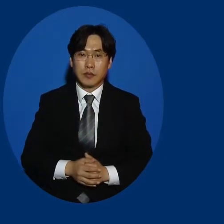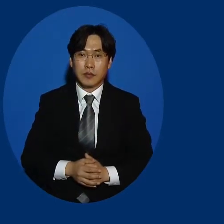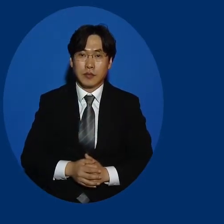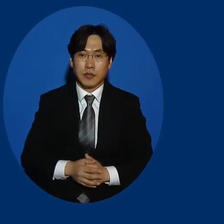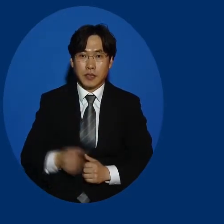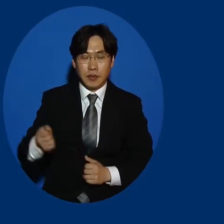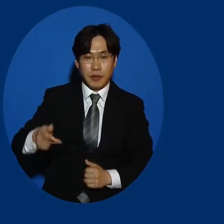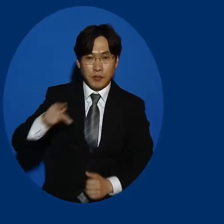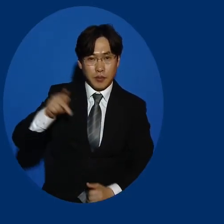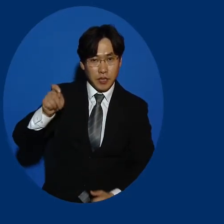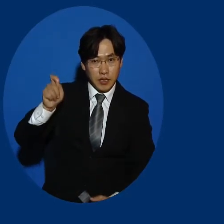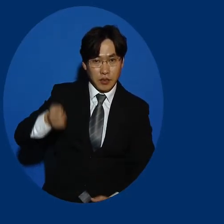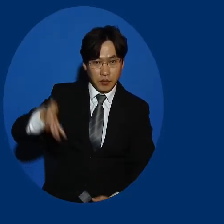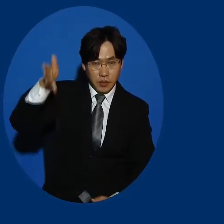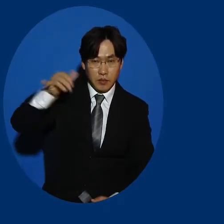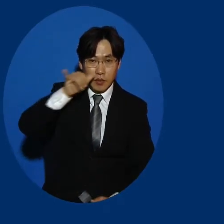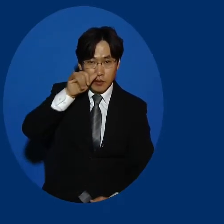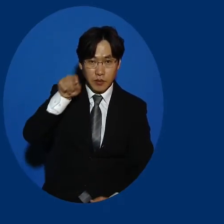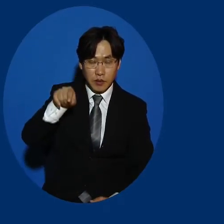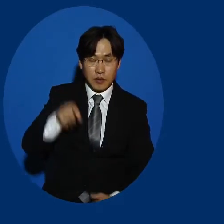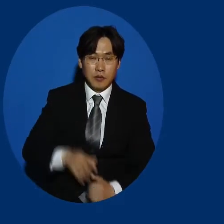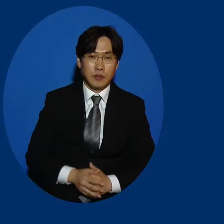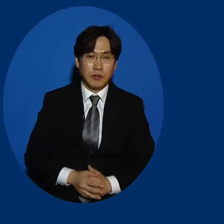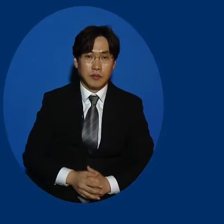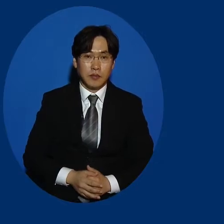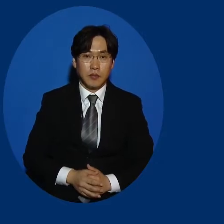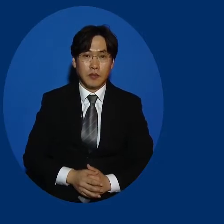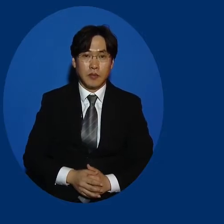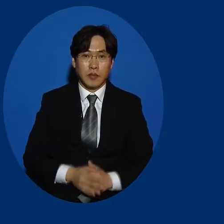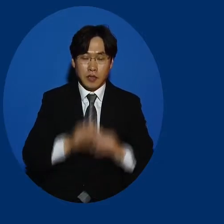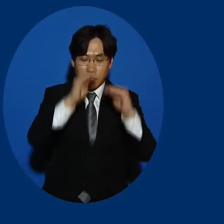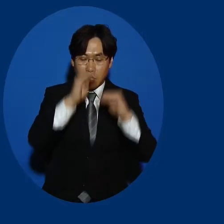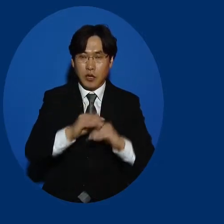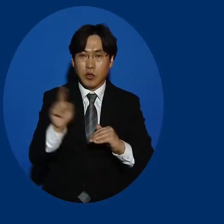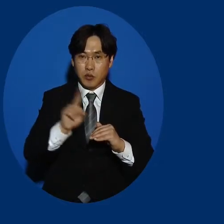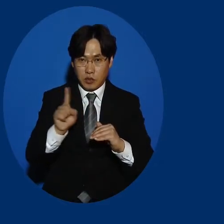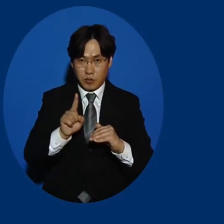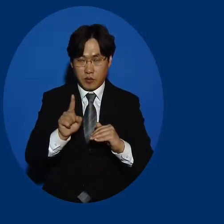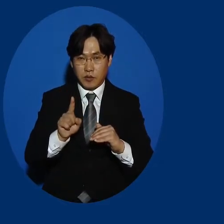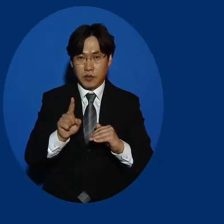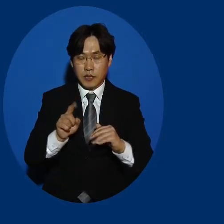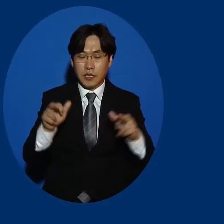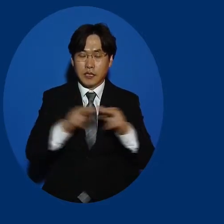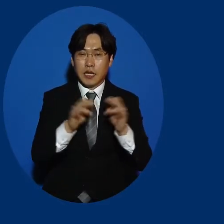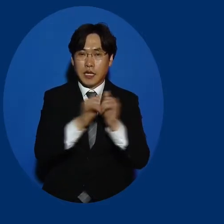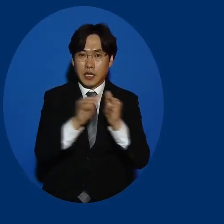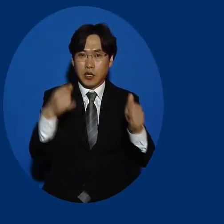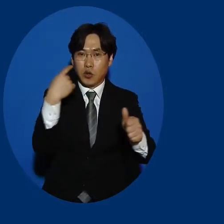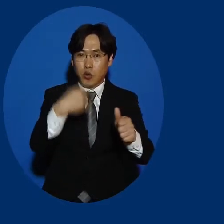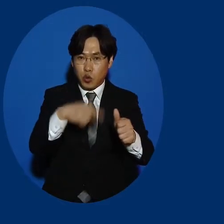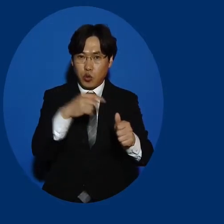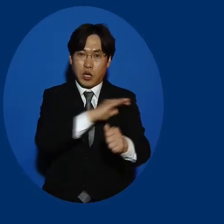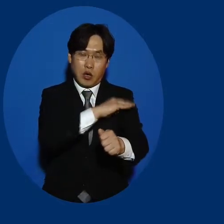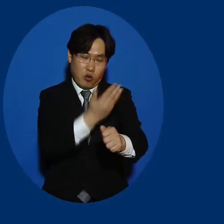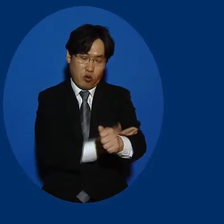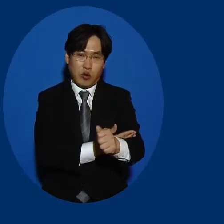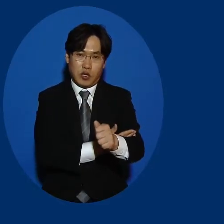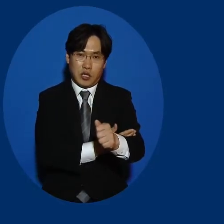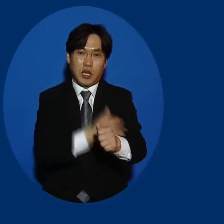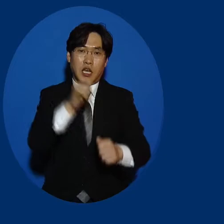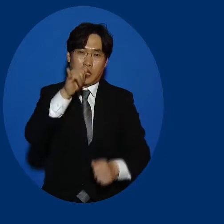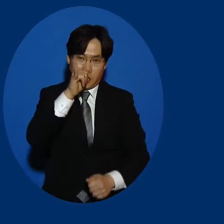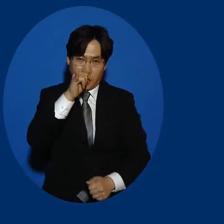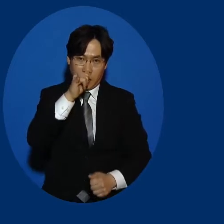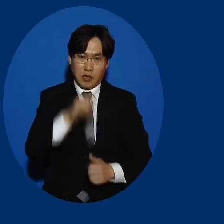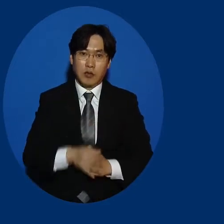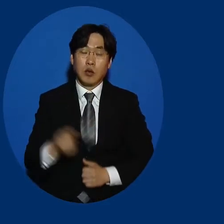PPT 화면으로 아마 보고 계시겠지만 그 24조의 내용을 보면 장애인의 교육을 받을 권리를 인정한다라는